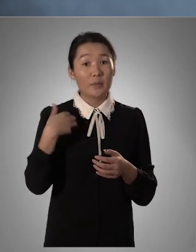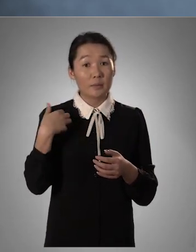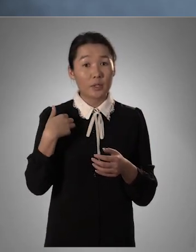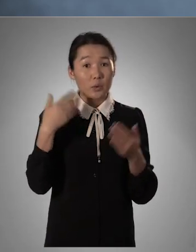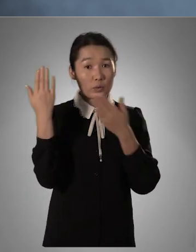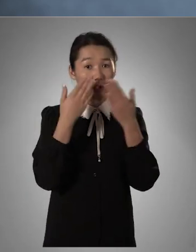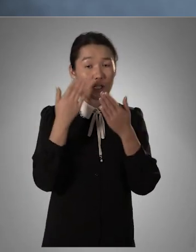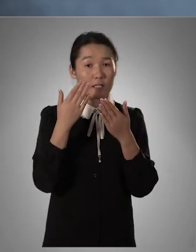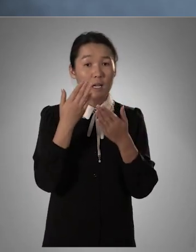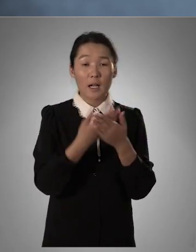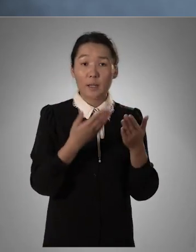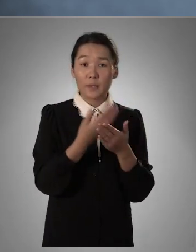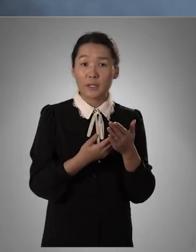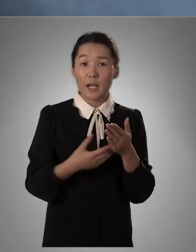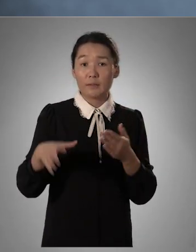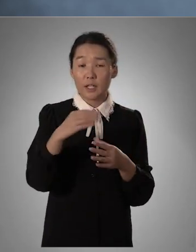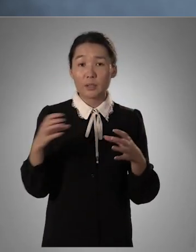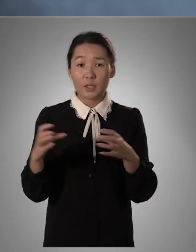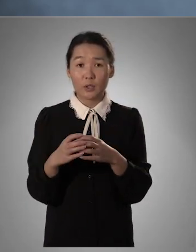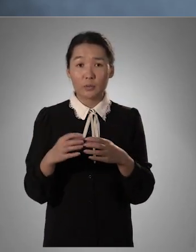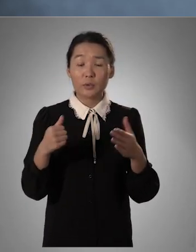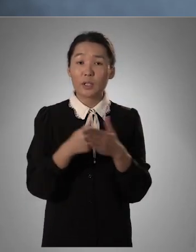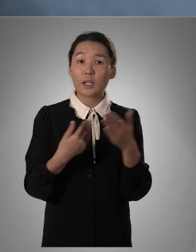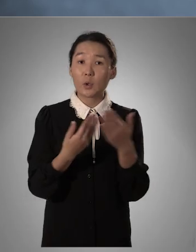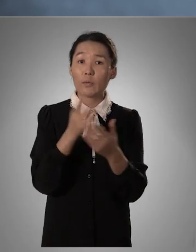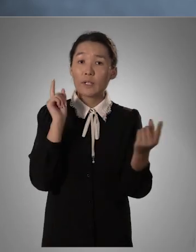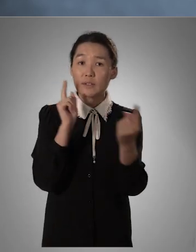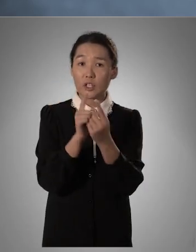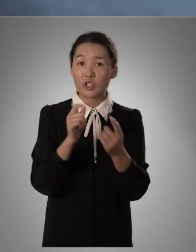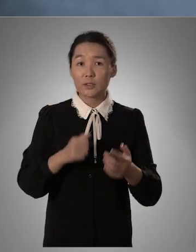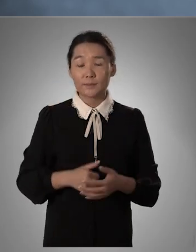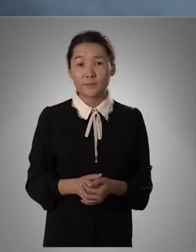нашем сообществе до встречи на уроках русского языка